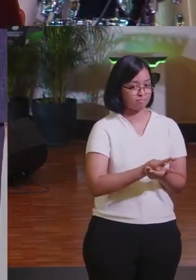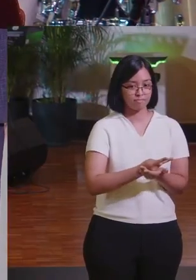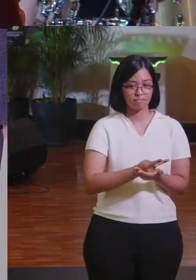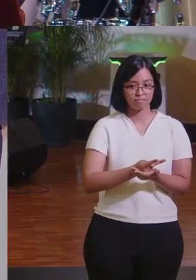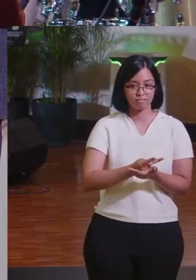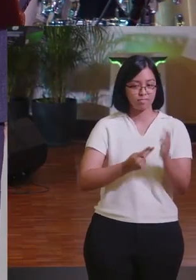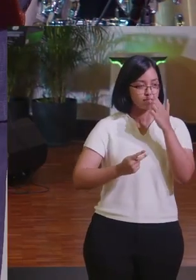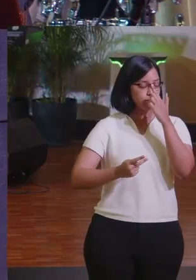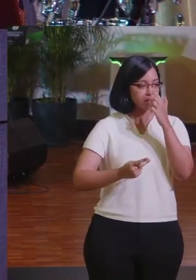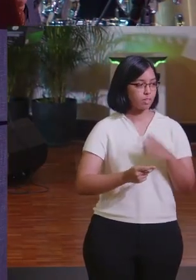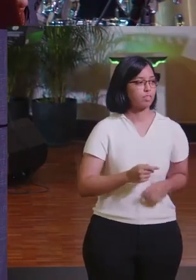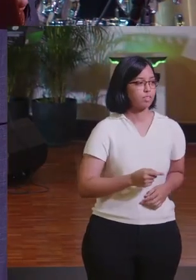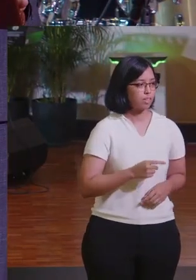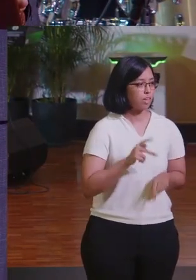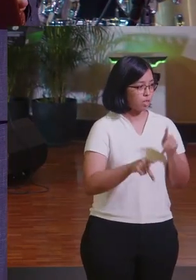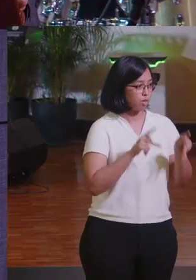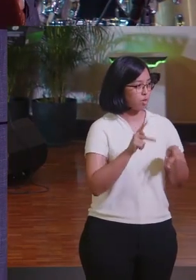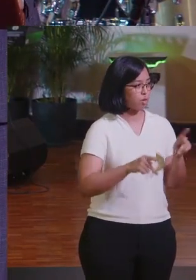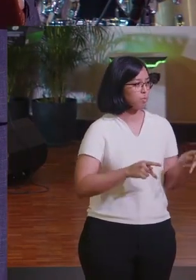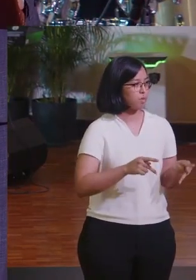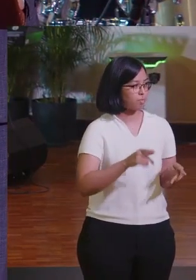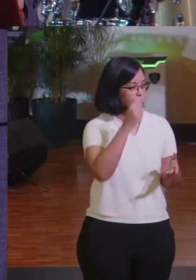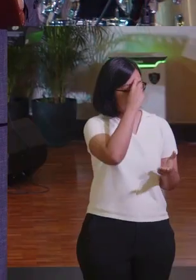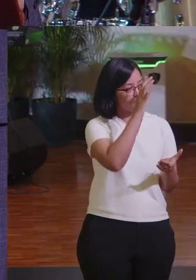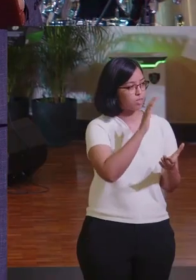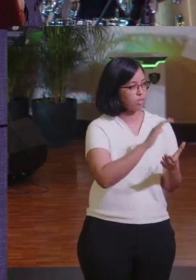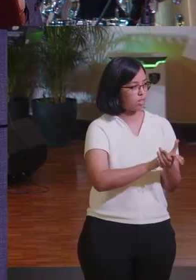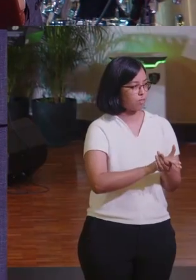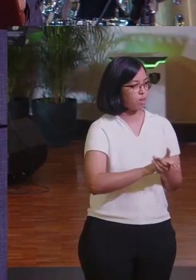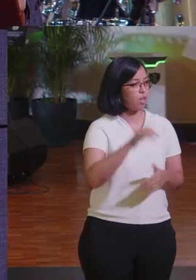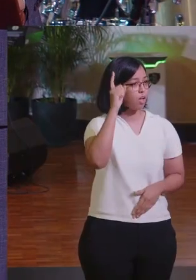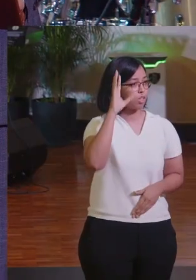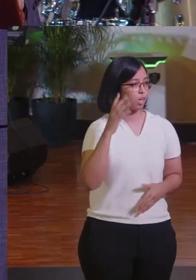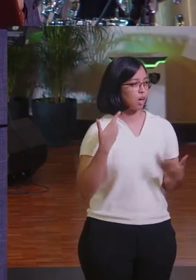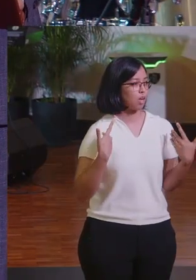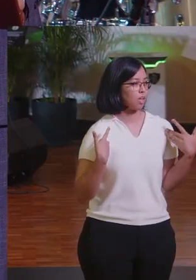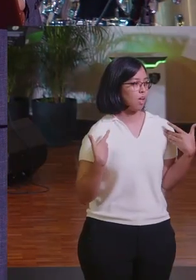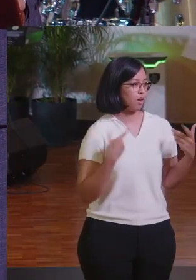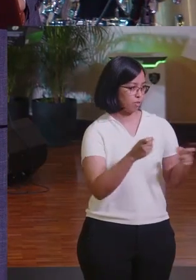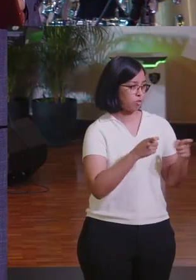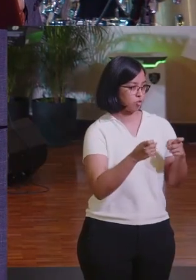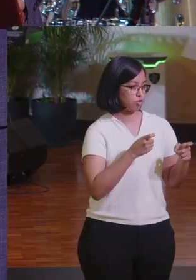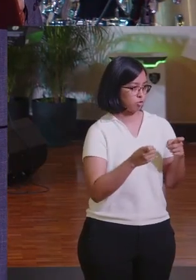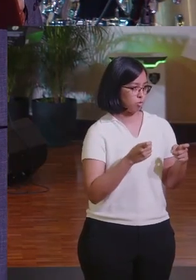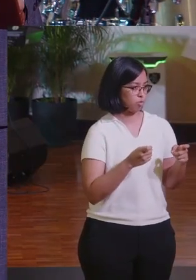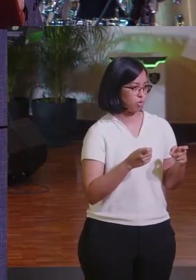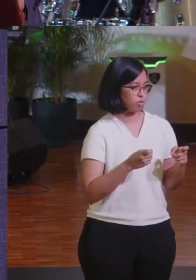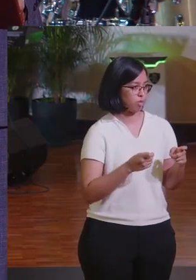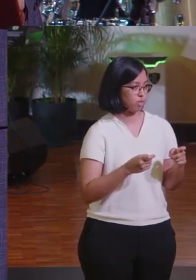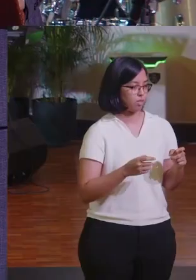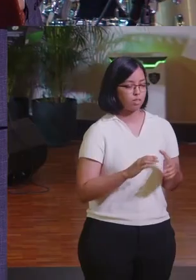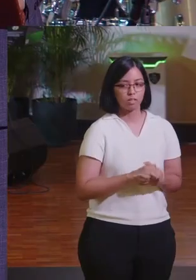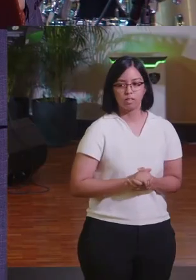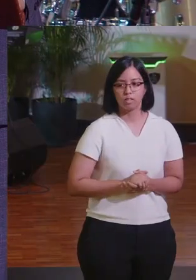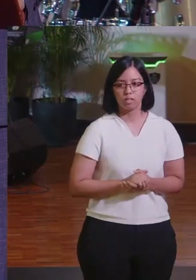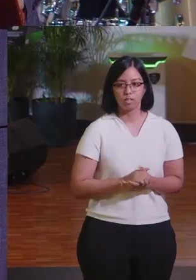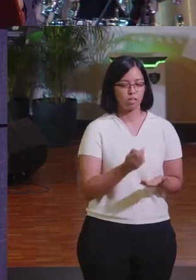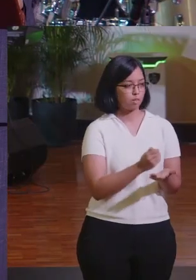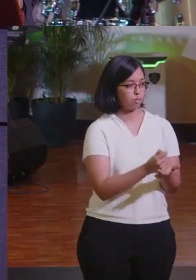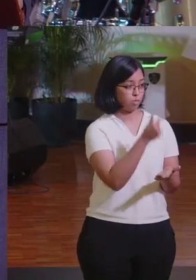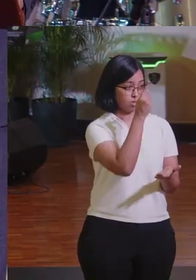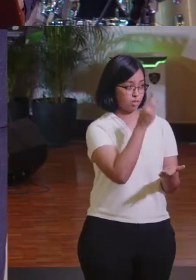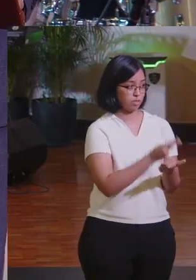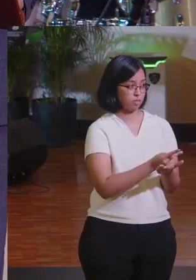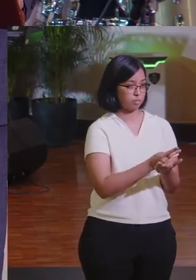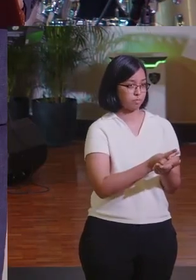may kontrol sa kinalalabasan nito, ay kayang-kayang kontrolin ng Panginoong Diyos. Siya